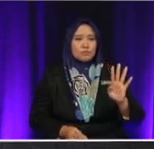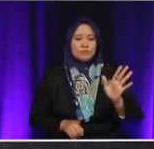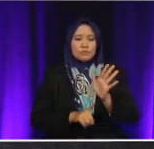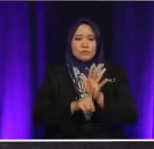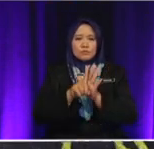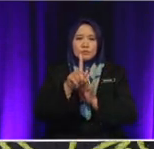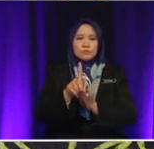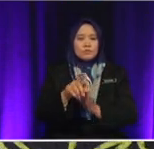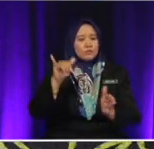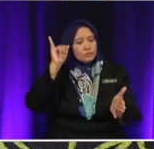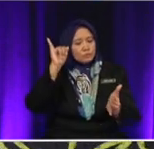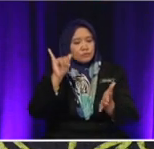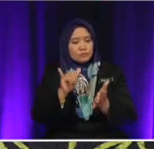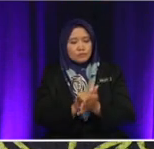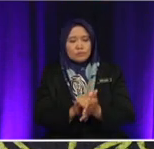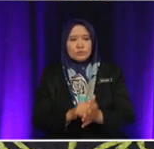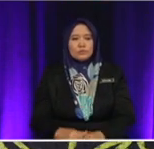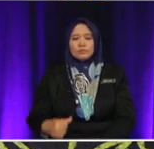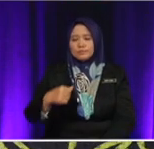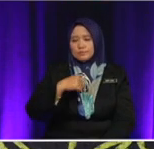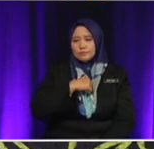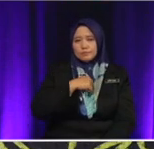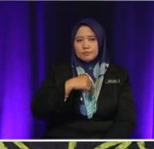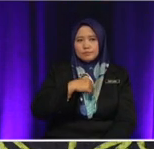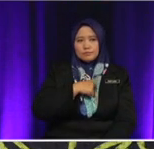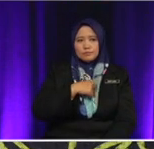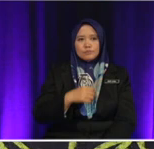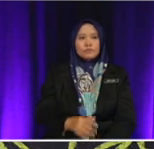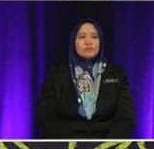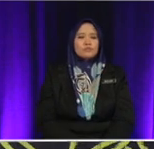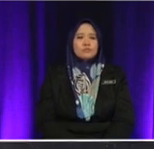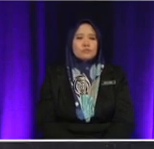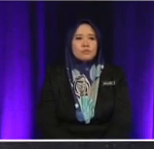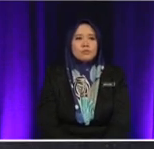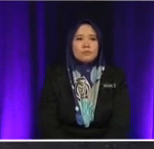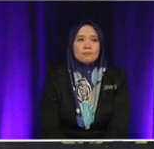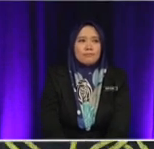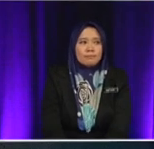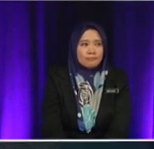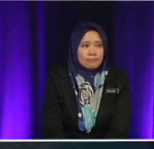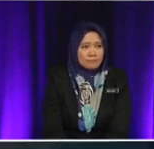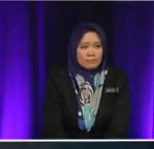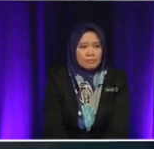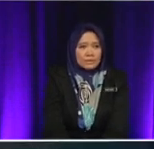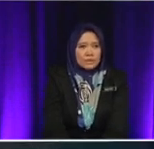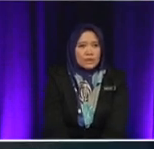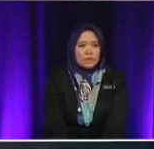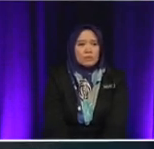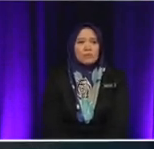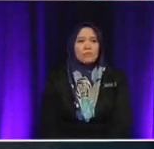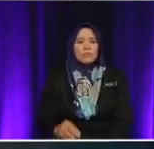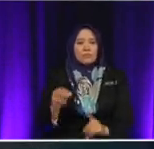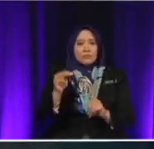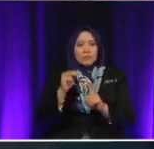meningkatkan keyakinan diri sebelum mempunyai jaringan yang mantap. Okay. Terima kasih, Alisa. Sebab markahnya banyak, jawapan